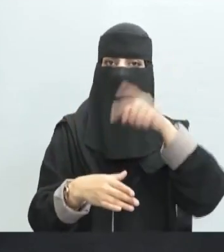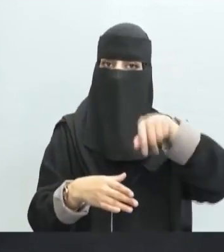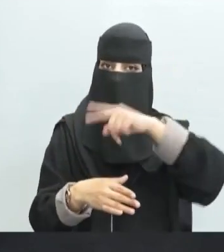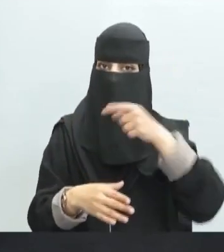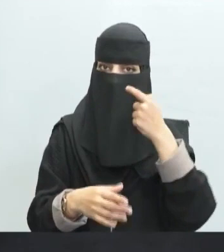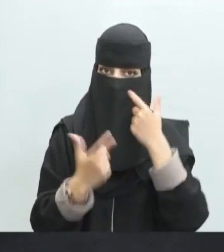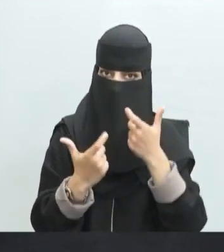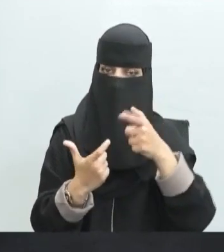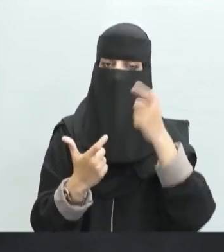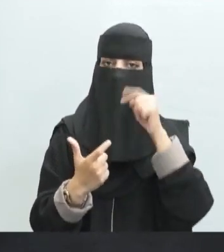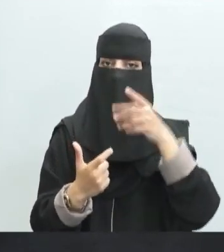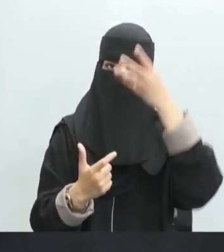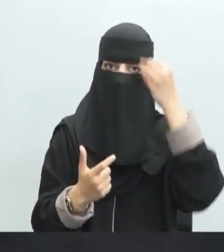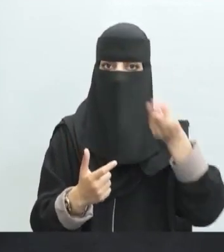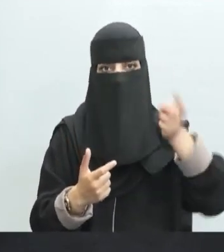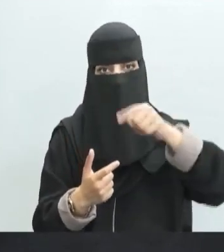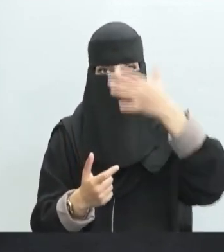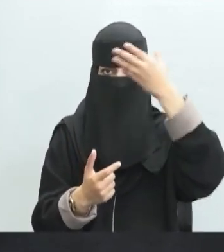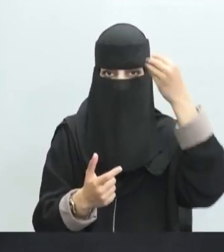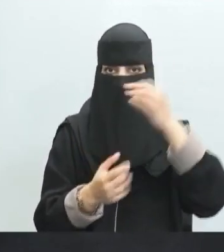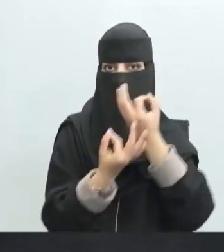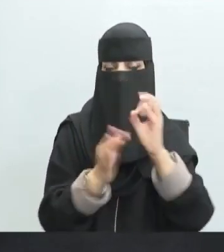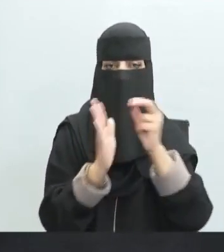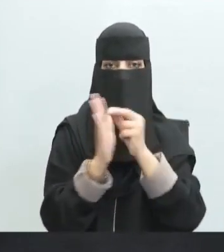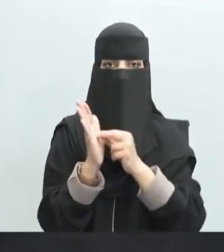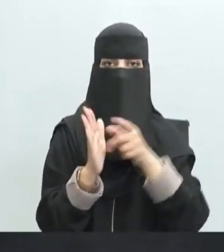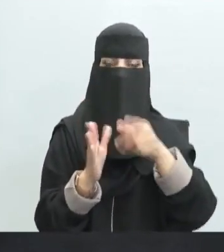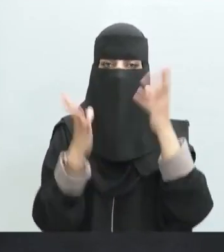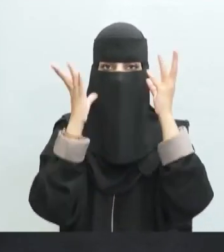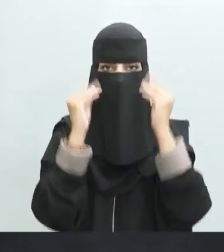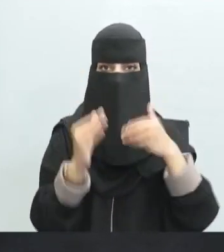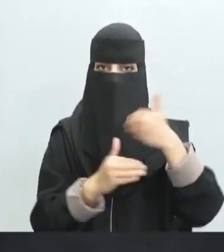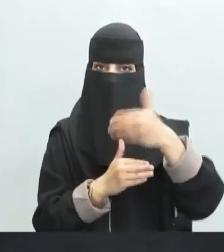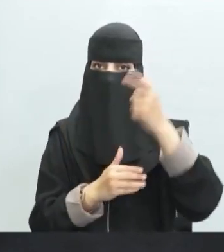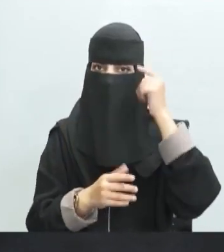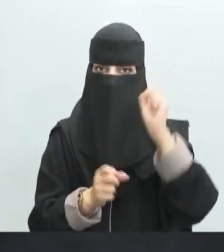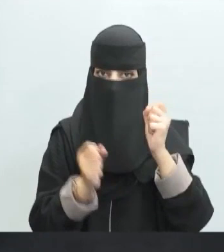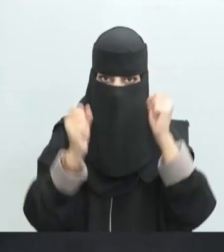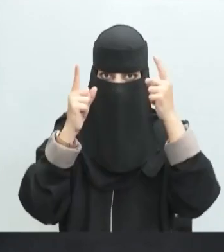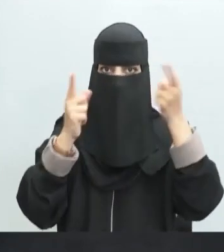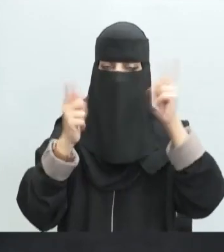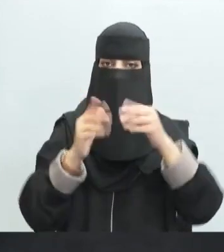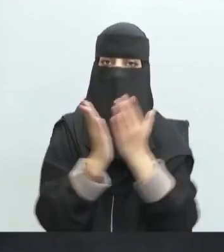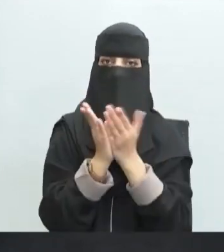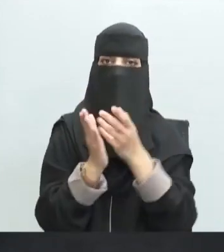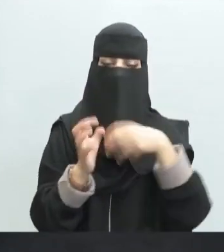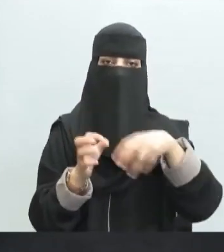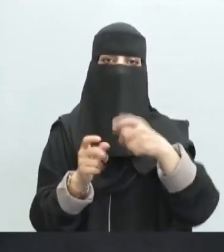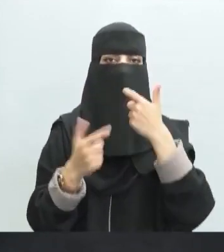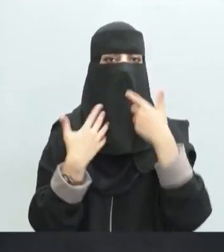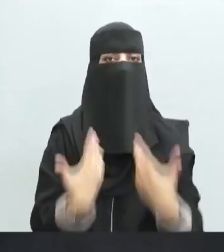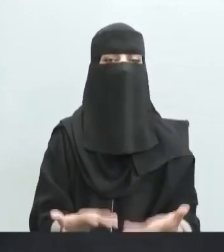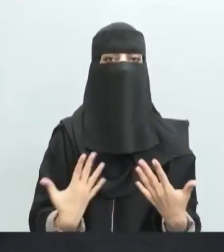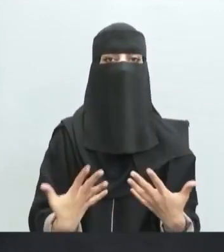الله يعافيكم الجميع ما يجي بكره الا هو قد حفظ هذه القوانين حتى هو يرتاح ويستوعب هذا الفصل بكل انسيابيه